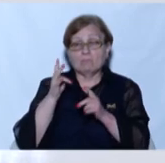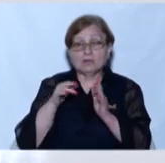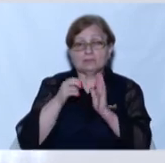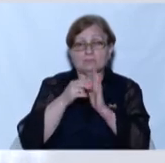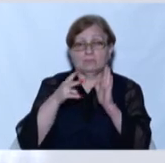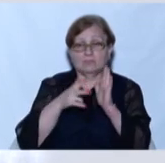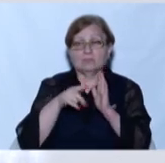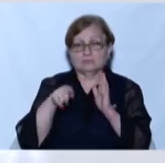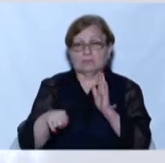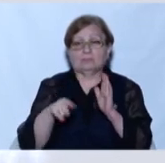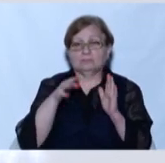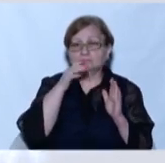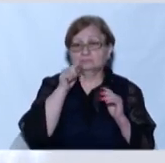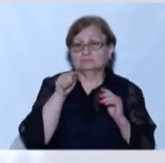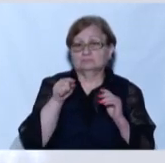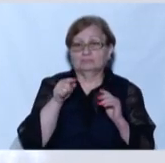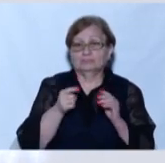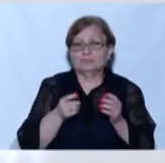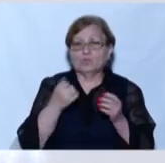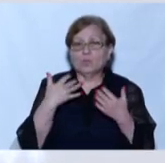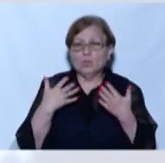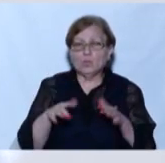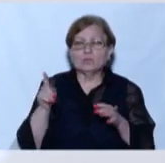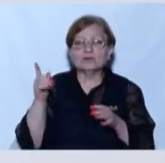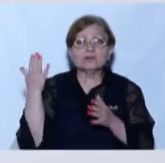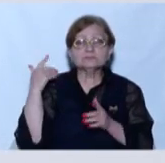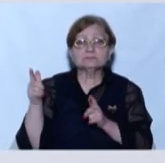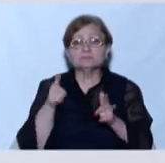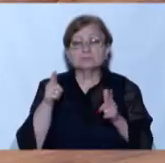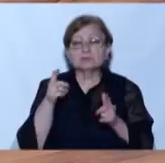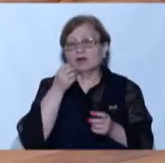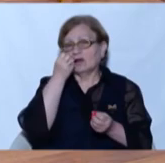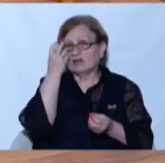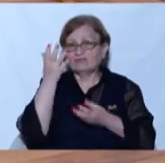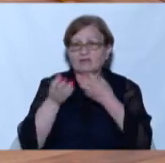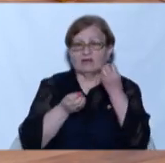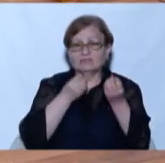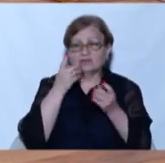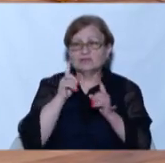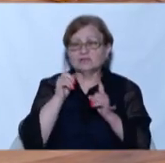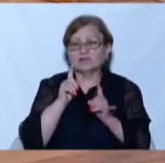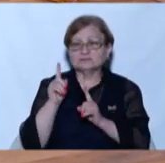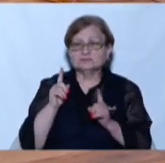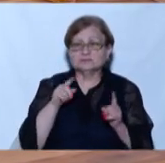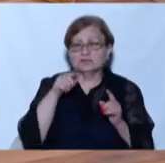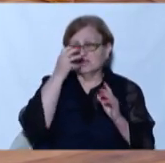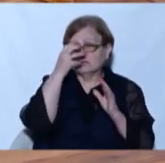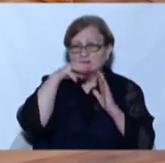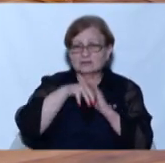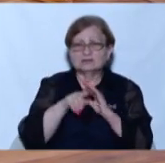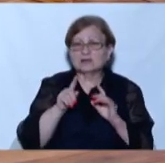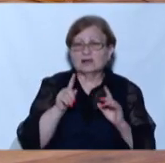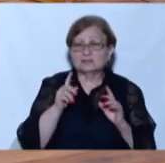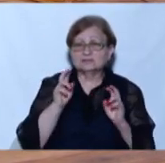საუკუნე შეიძლება იყოს აღმოცენდა ყველა ის ყვავილი, მე გულისხმობ ამ ყვავილში და ყველა